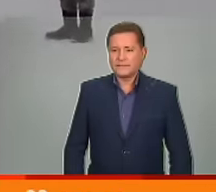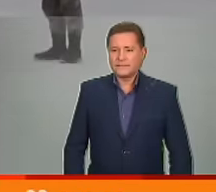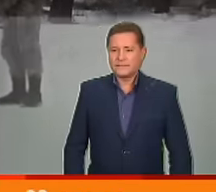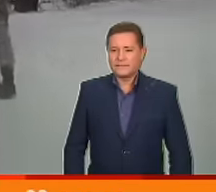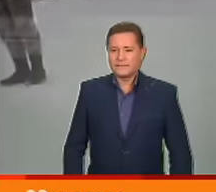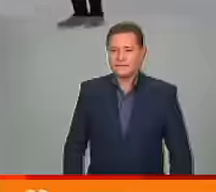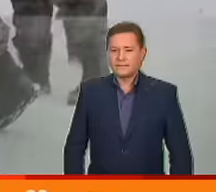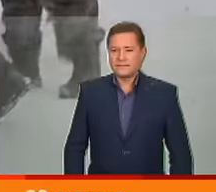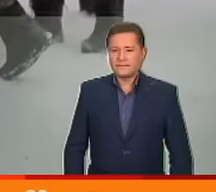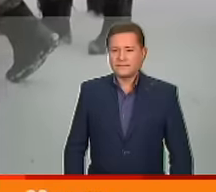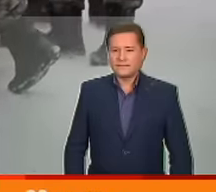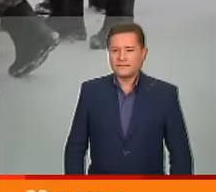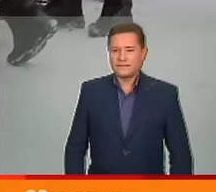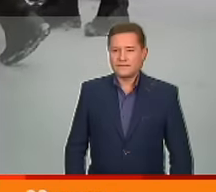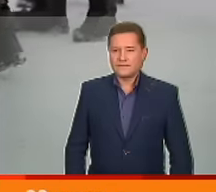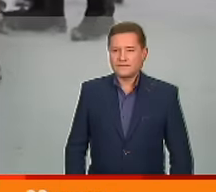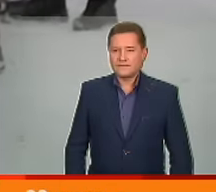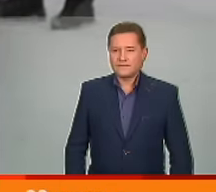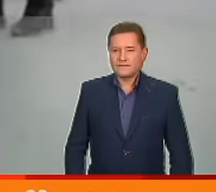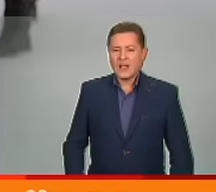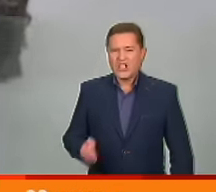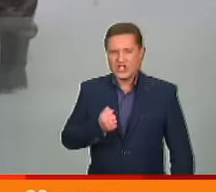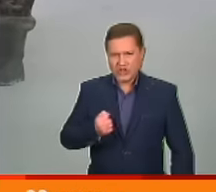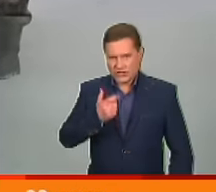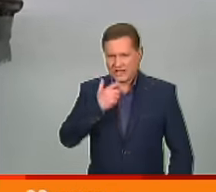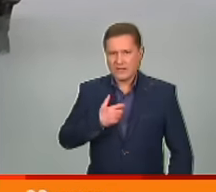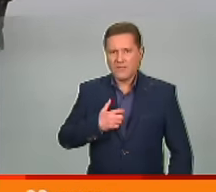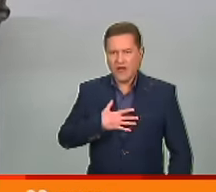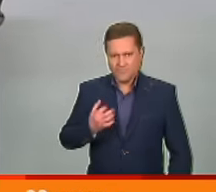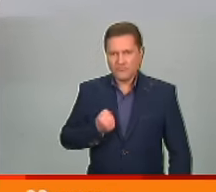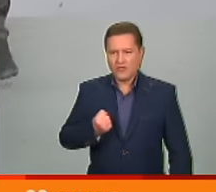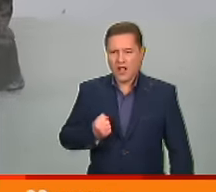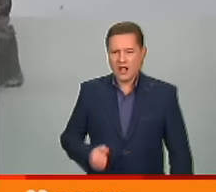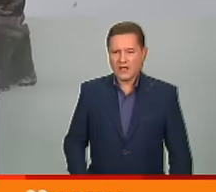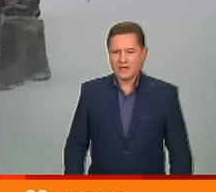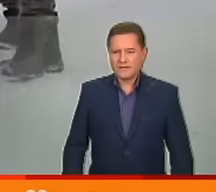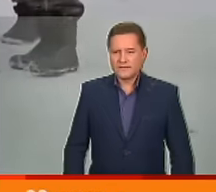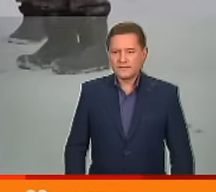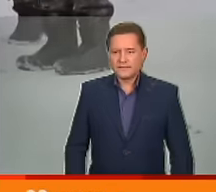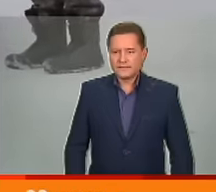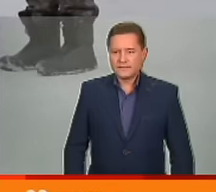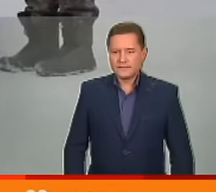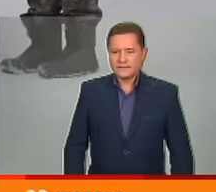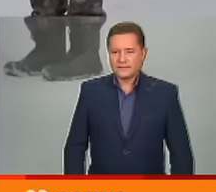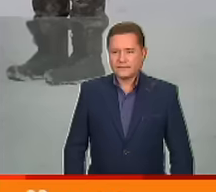Взяв! Держись себе в руках! За навичок!